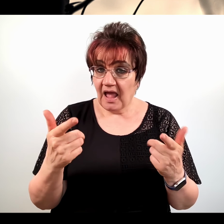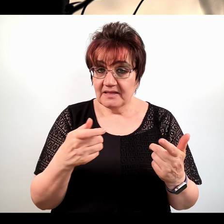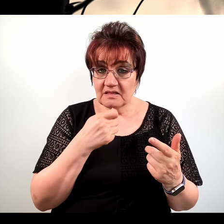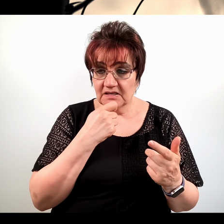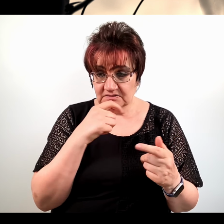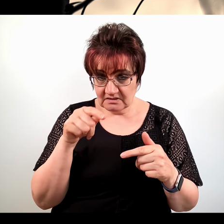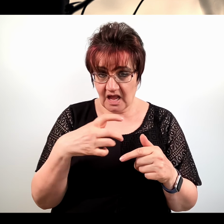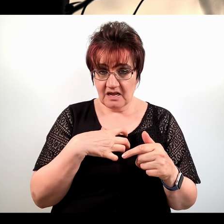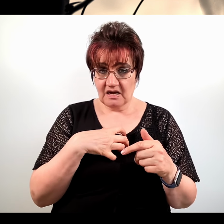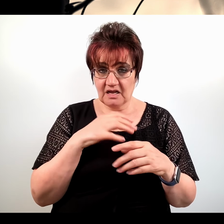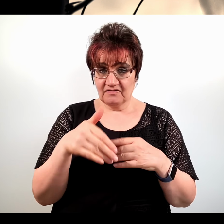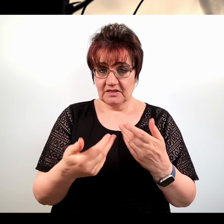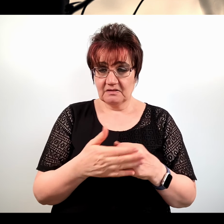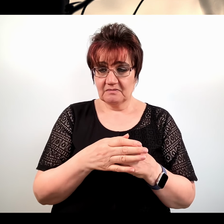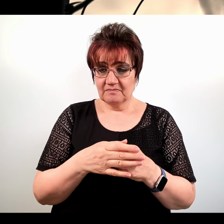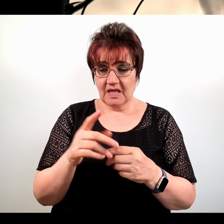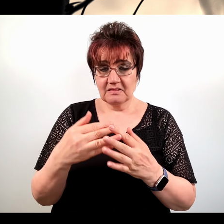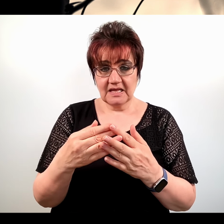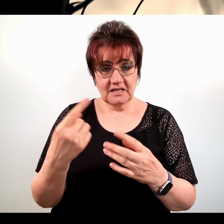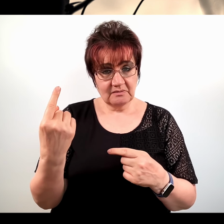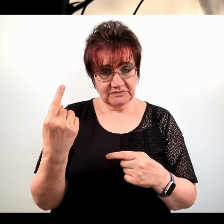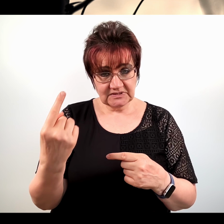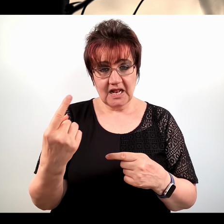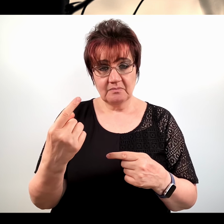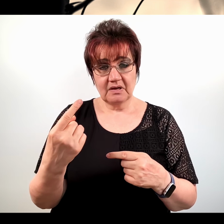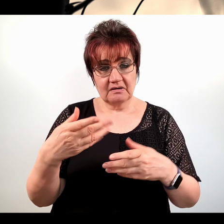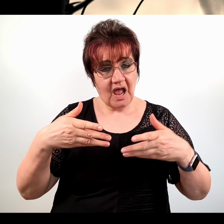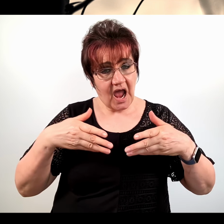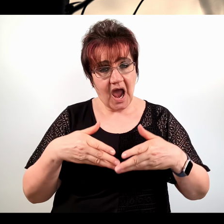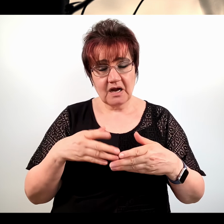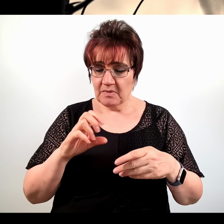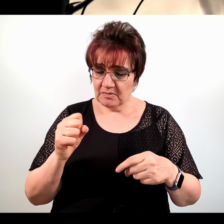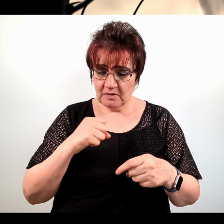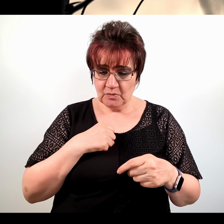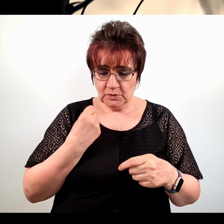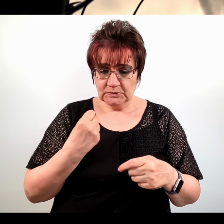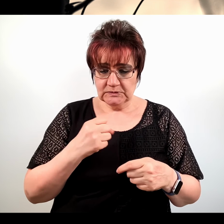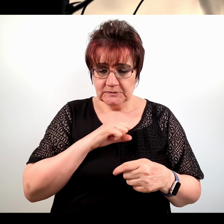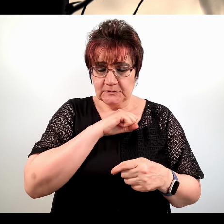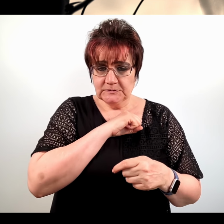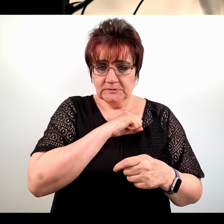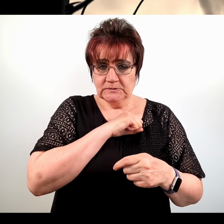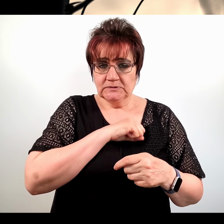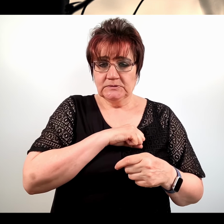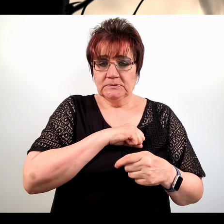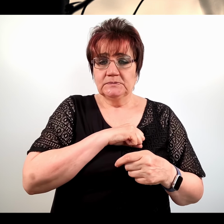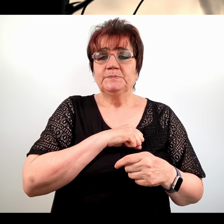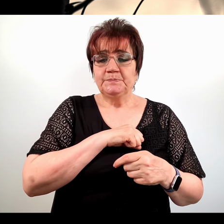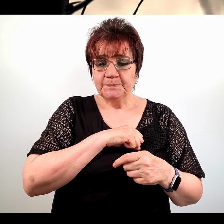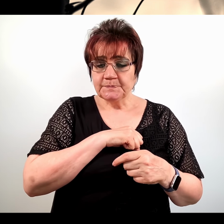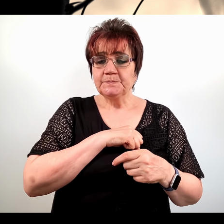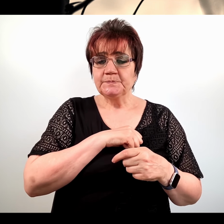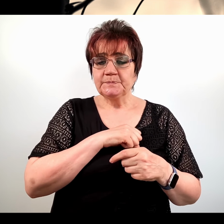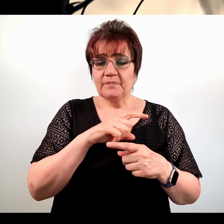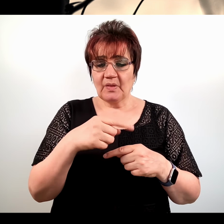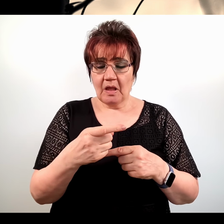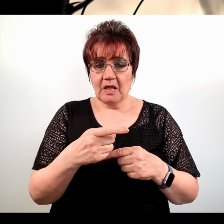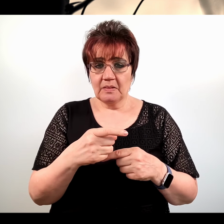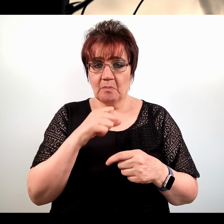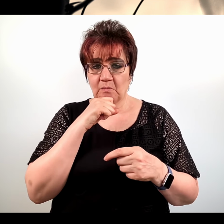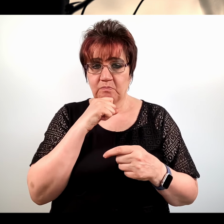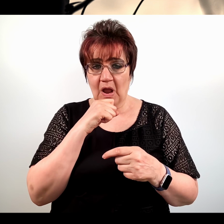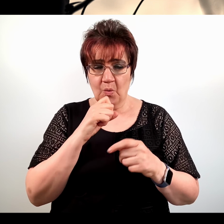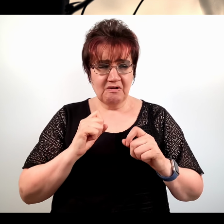nahm er seinen Mut, sprang über seine Eitelkeit und ging zu seinem reichen Nachbarn, den Bauern,